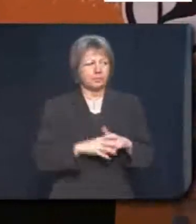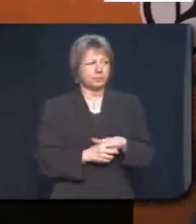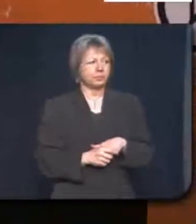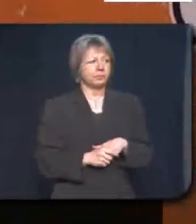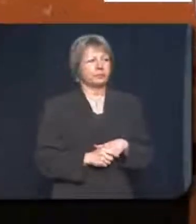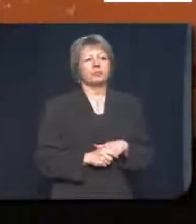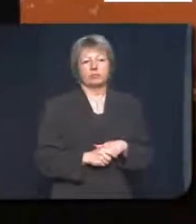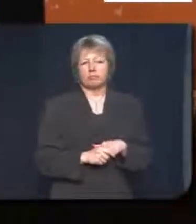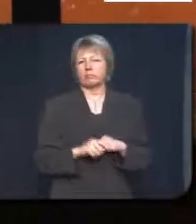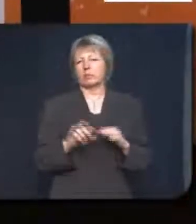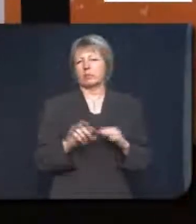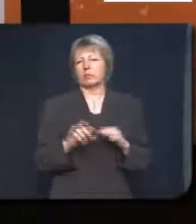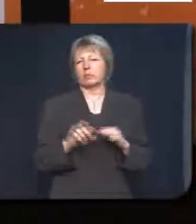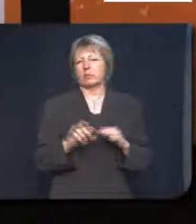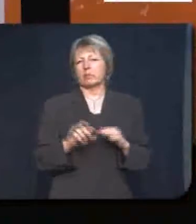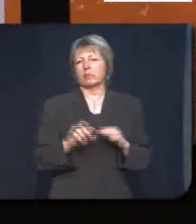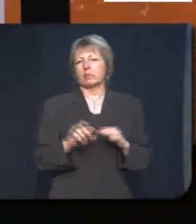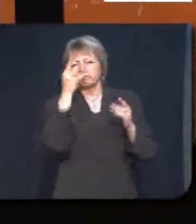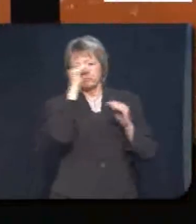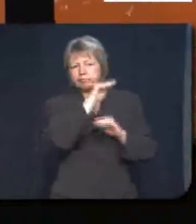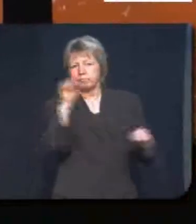vorher noch ein paar Durchsagen